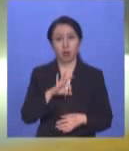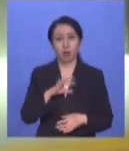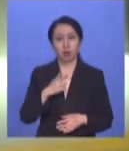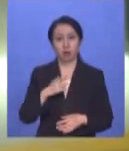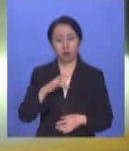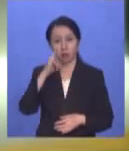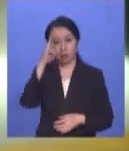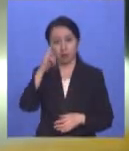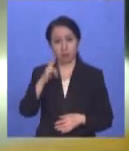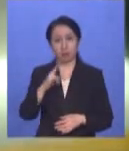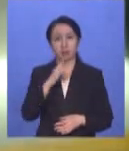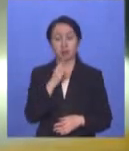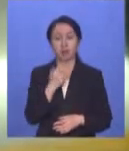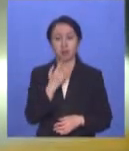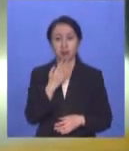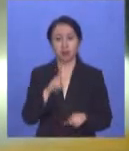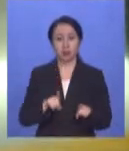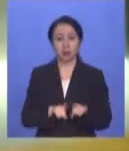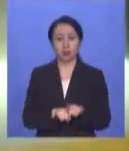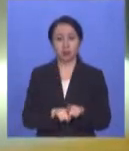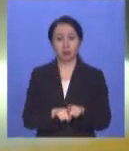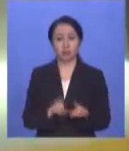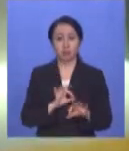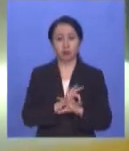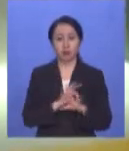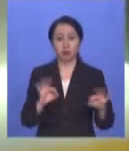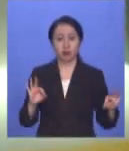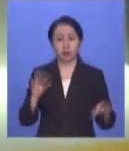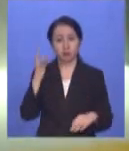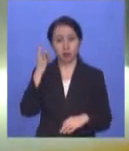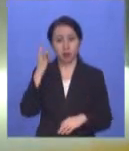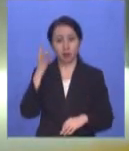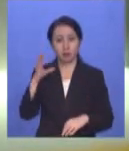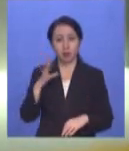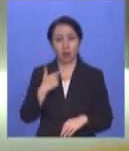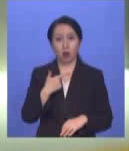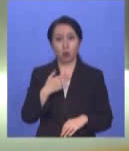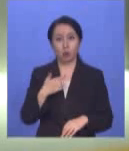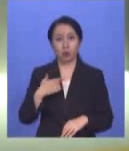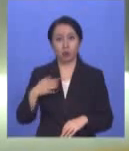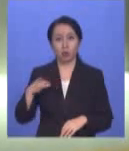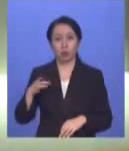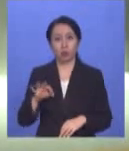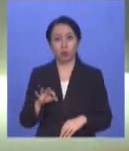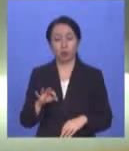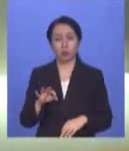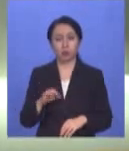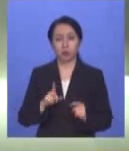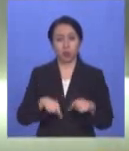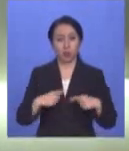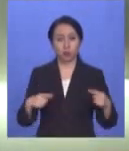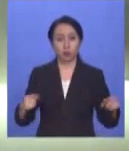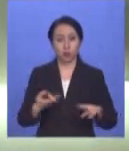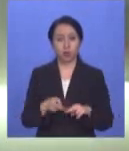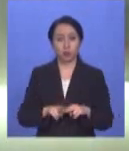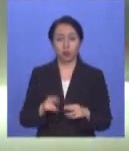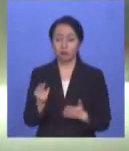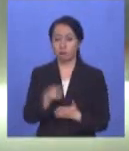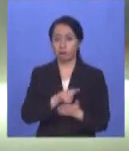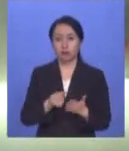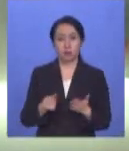на казахском языке, также таких прекрасных авторов, как Максима Горького и других, которые